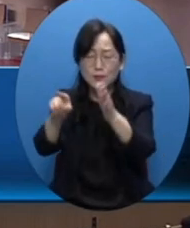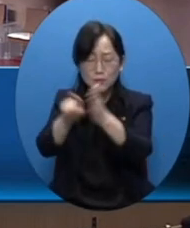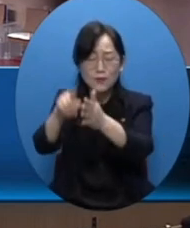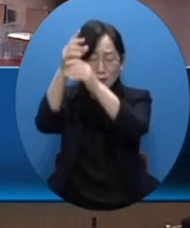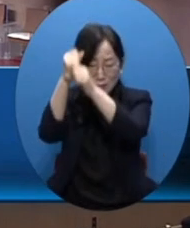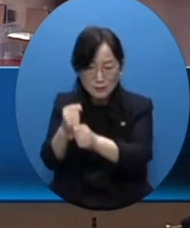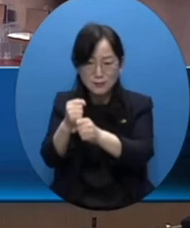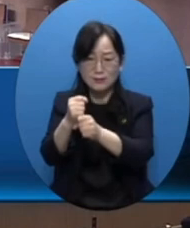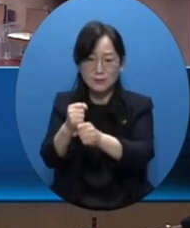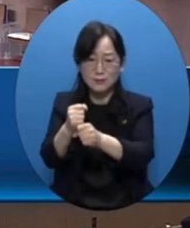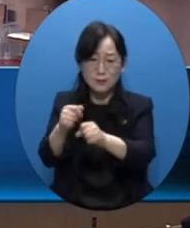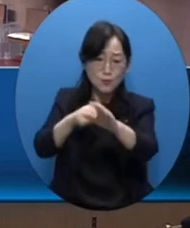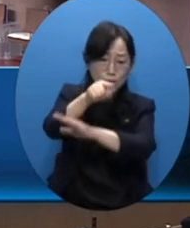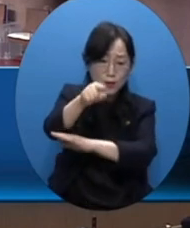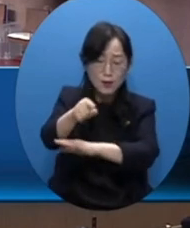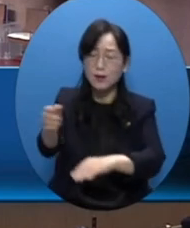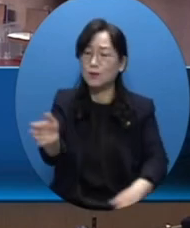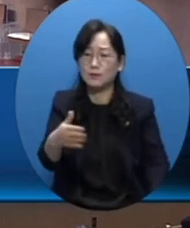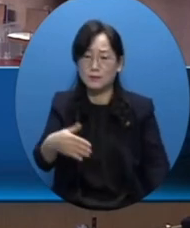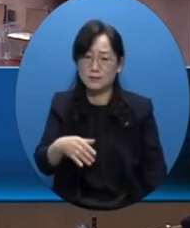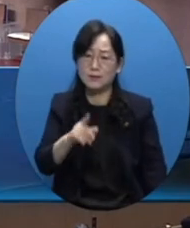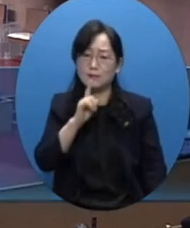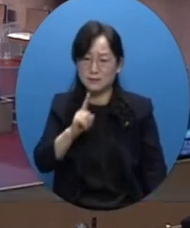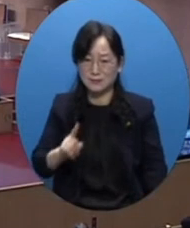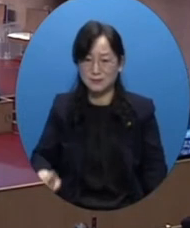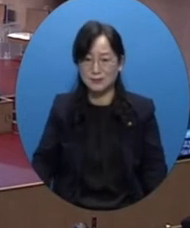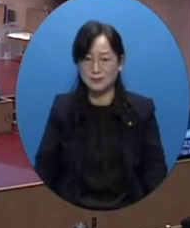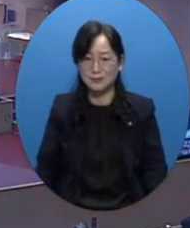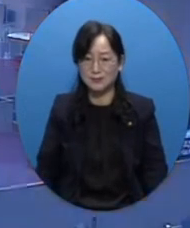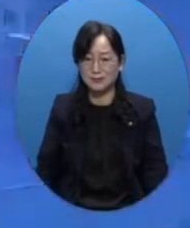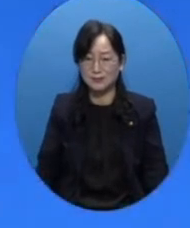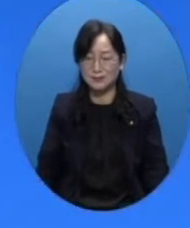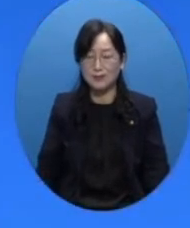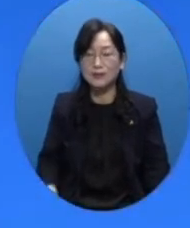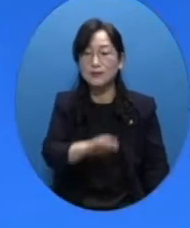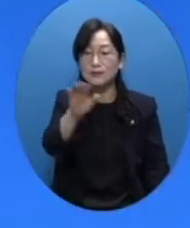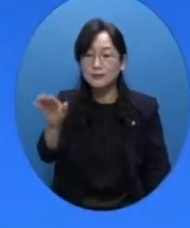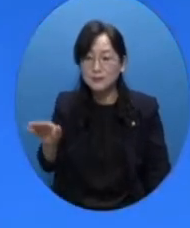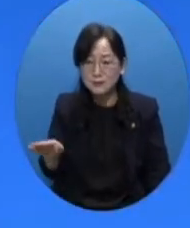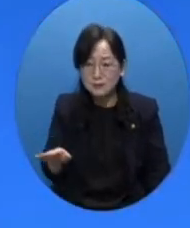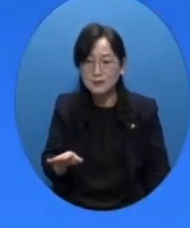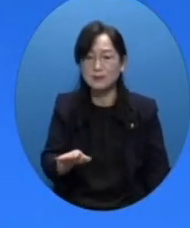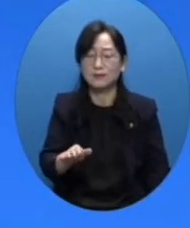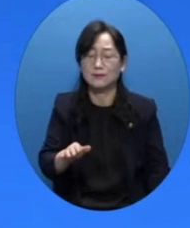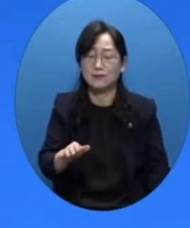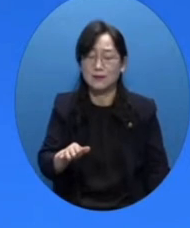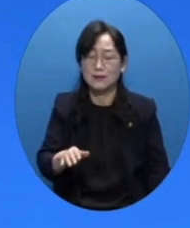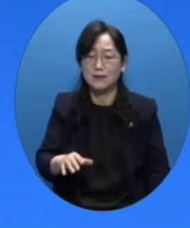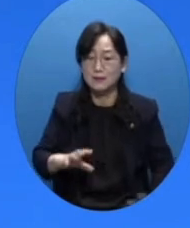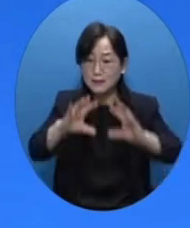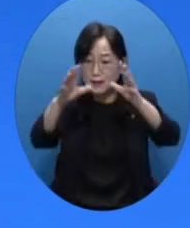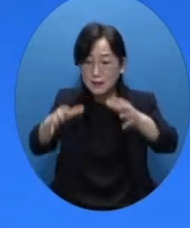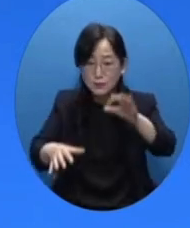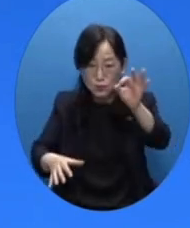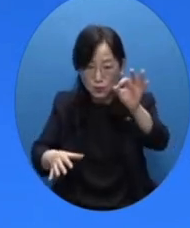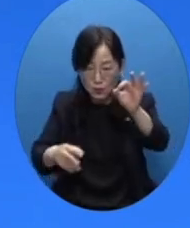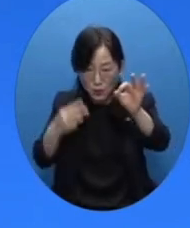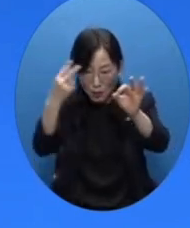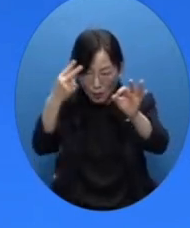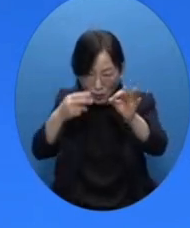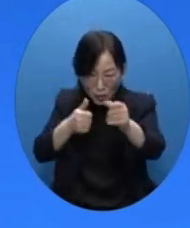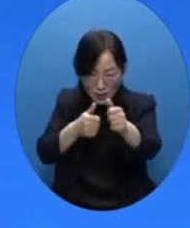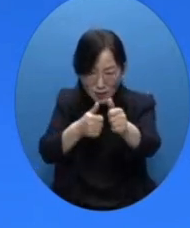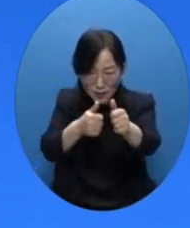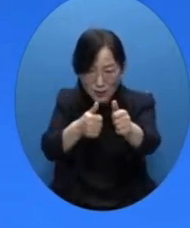3 할 자가 없다고 고백한 것입니다 우리가 세상의 물질은 따라가다가 물질로